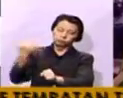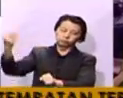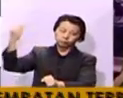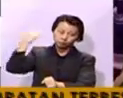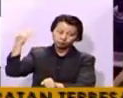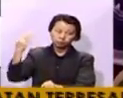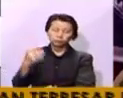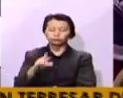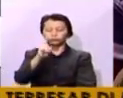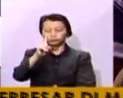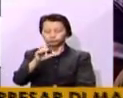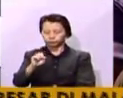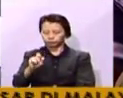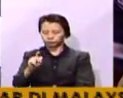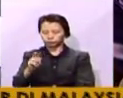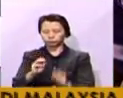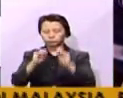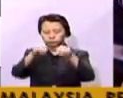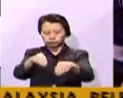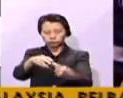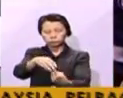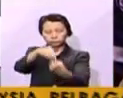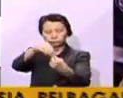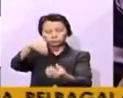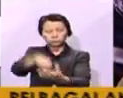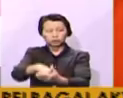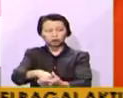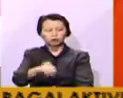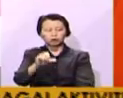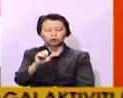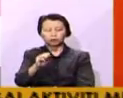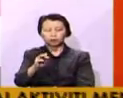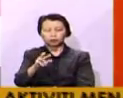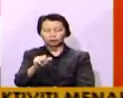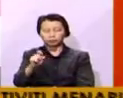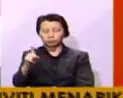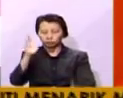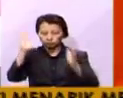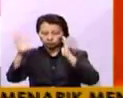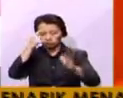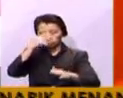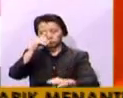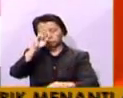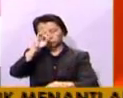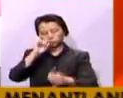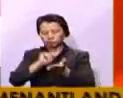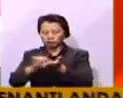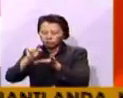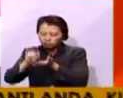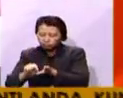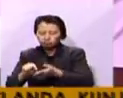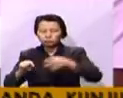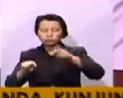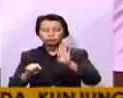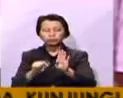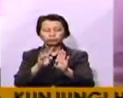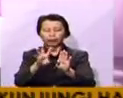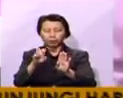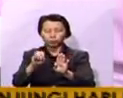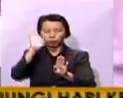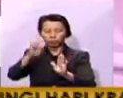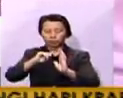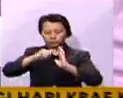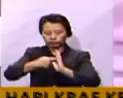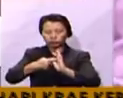Dalam pada itu, satu skim pelaburan khusus dalam amanah saham Satu Malaysia untuk masyarakat India berpendapatan rendah B40 akan